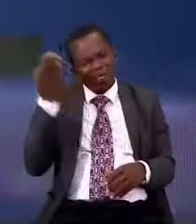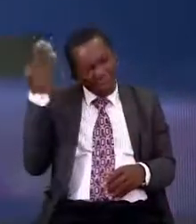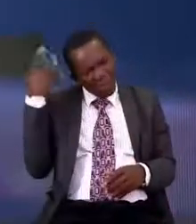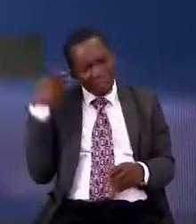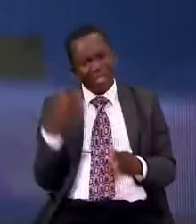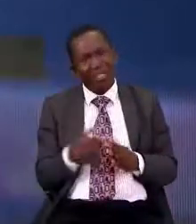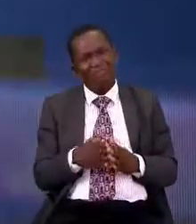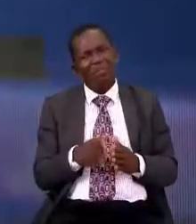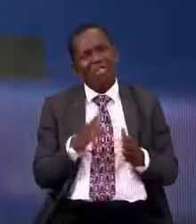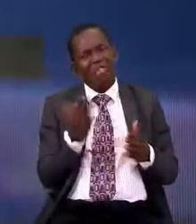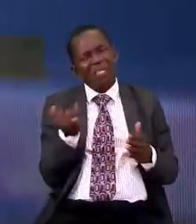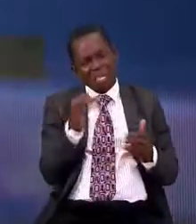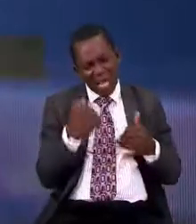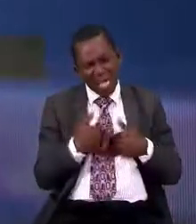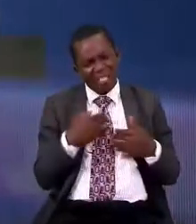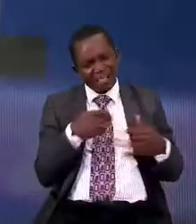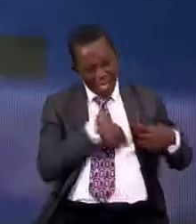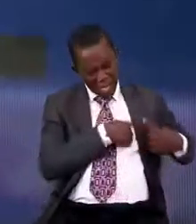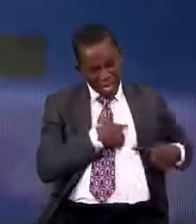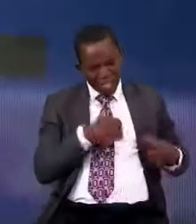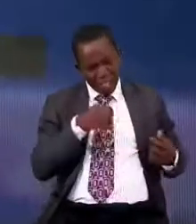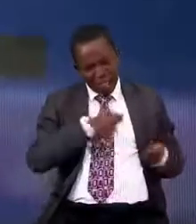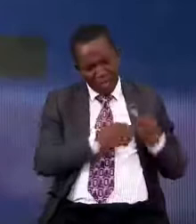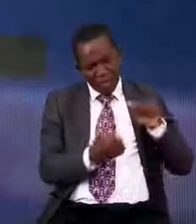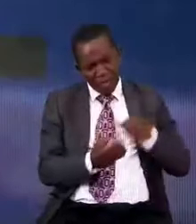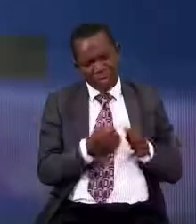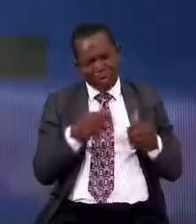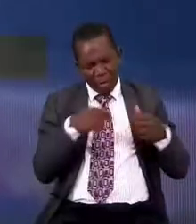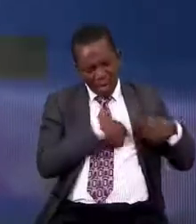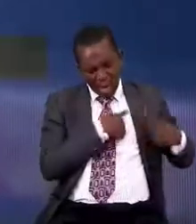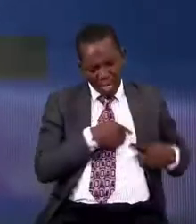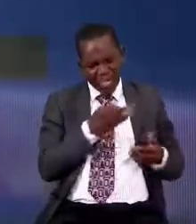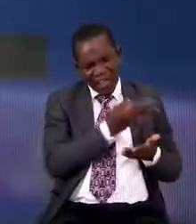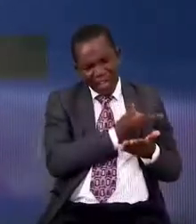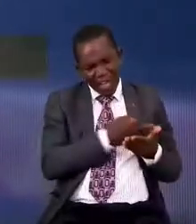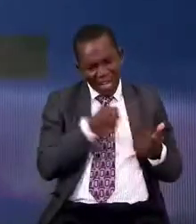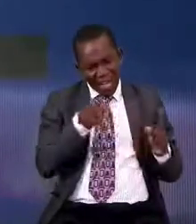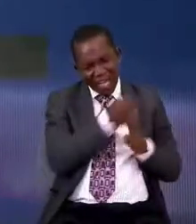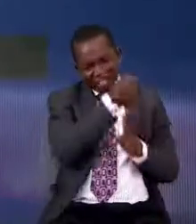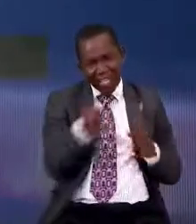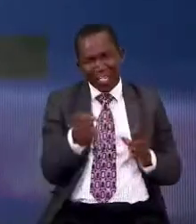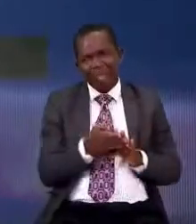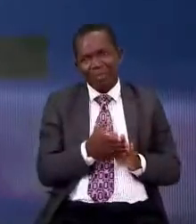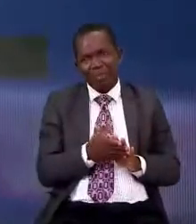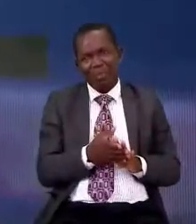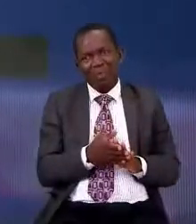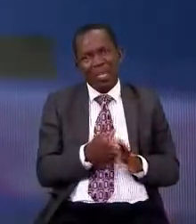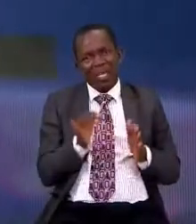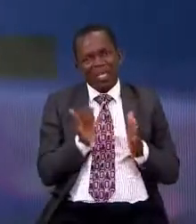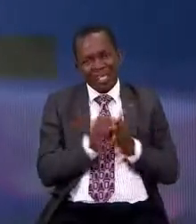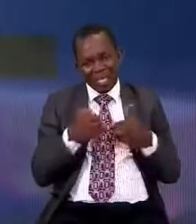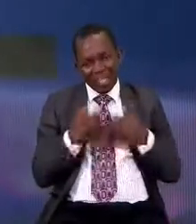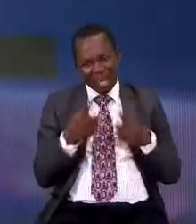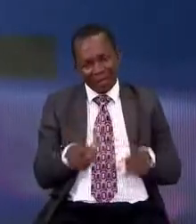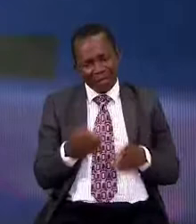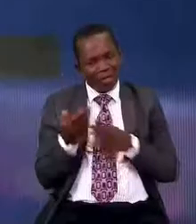qu'ils savent que comme tu sors du ventre de ta mère,